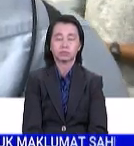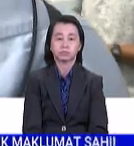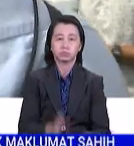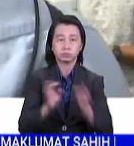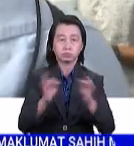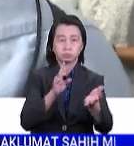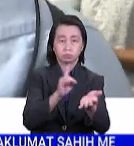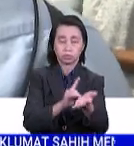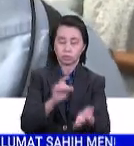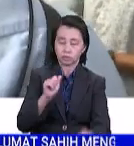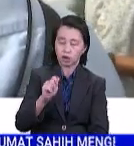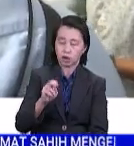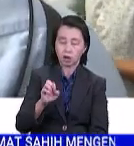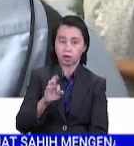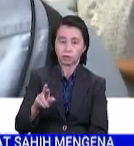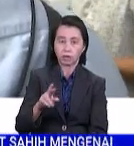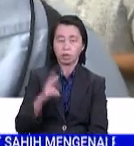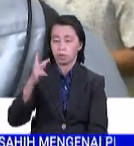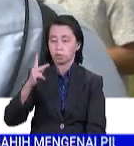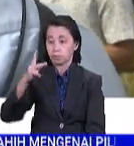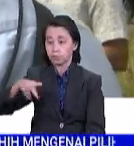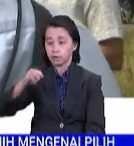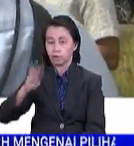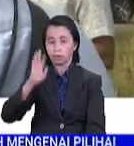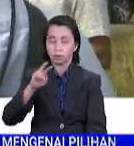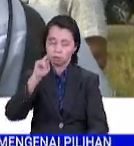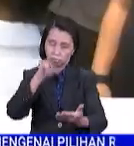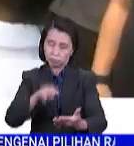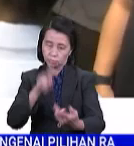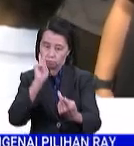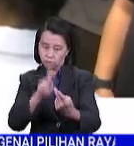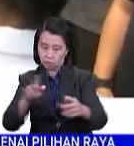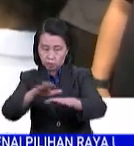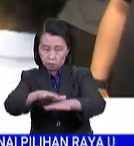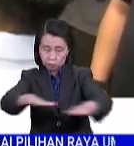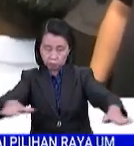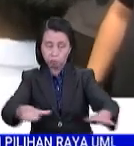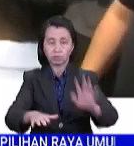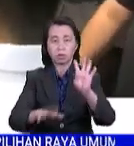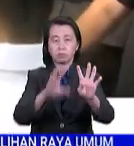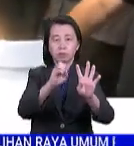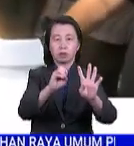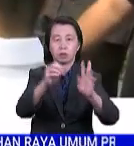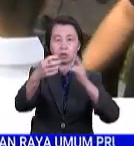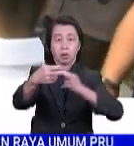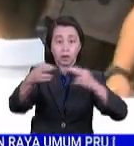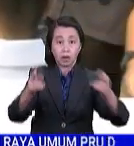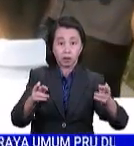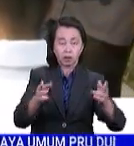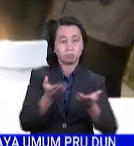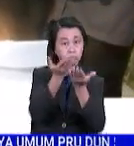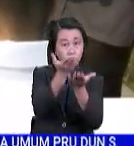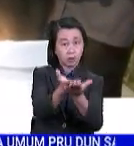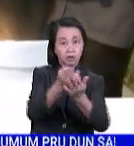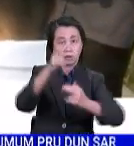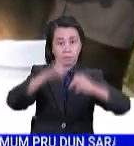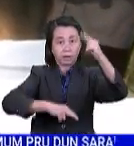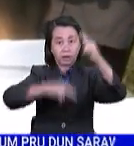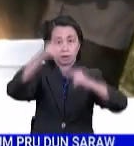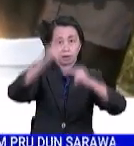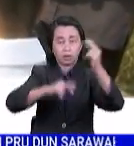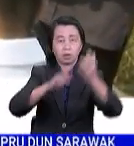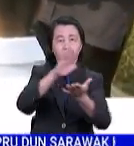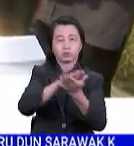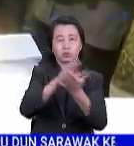Jelas Dr. Anwar, pihak kementerian juga akan meneliti kesesuaian tapak seluas 40 ekar yang dicadang untuk membina